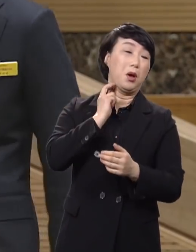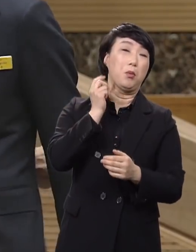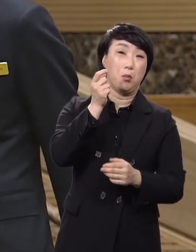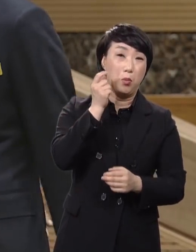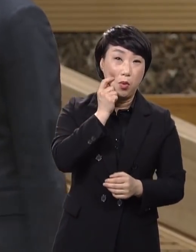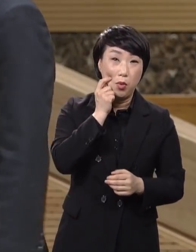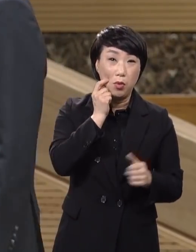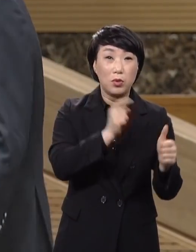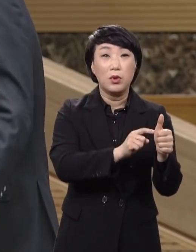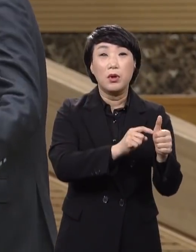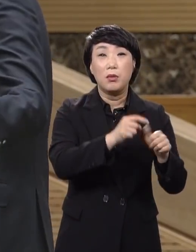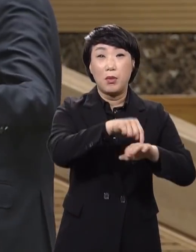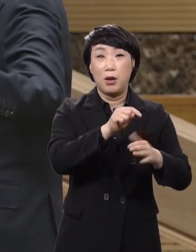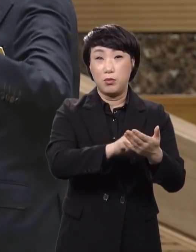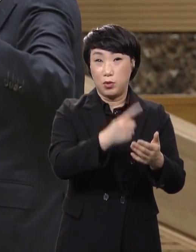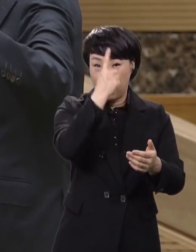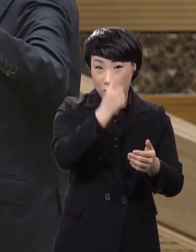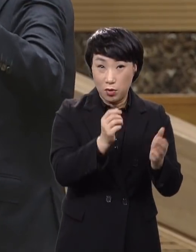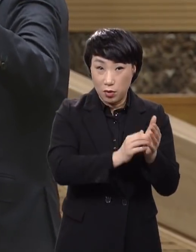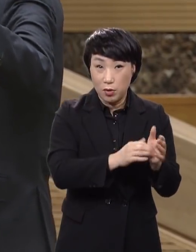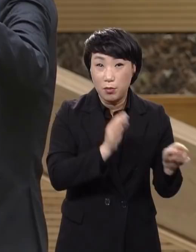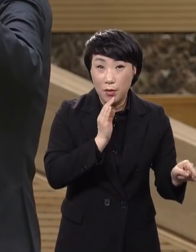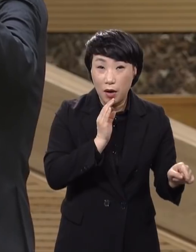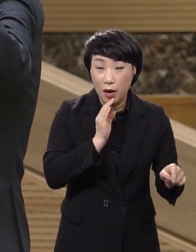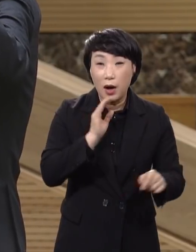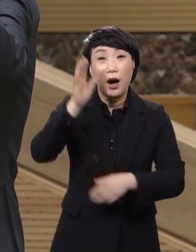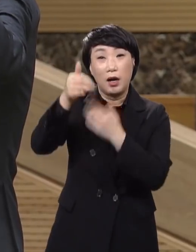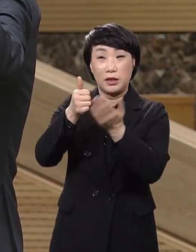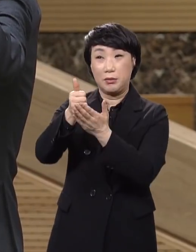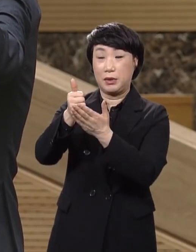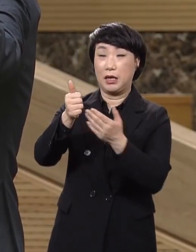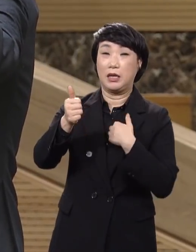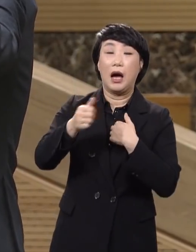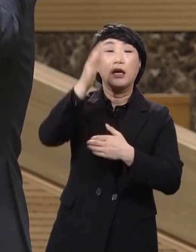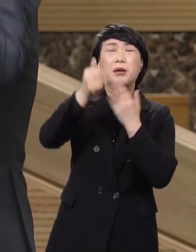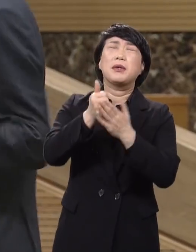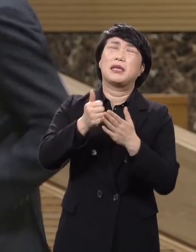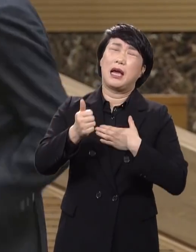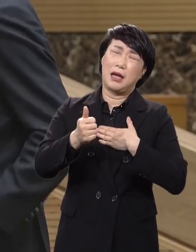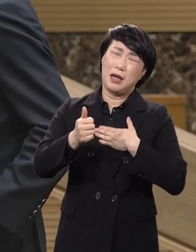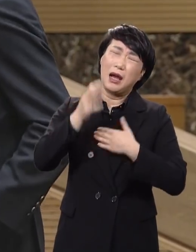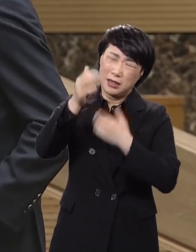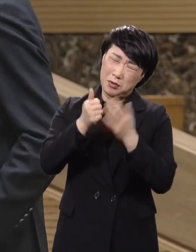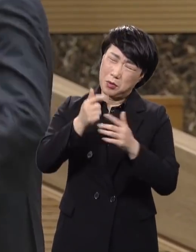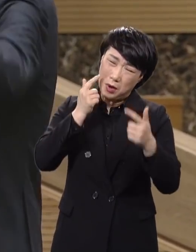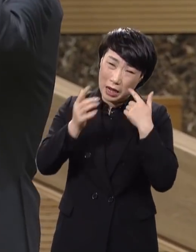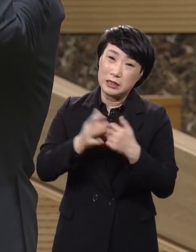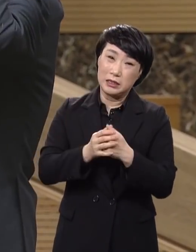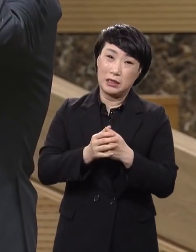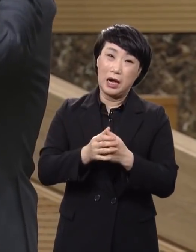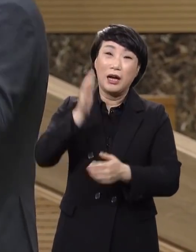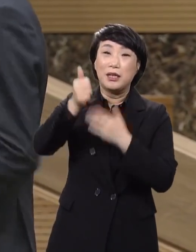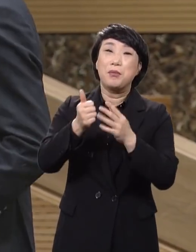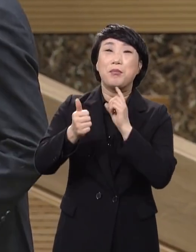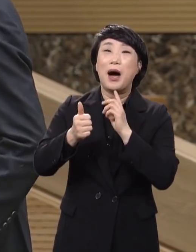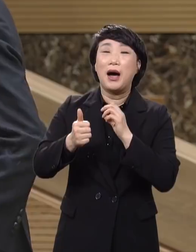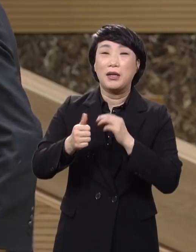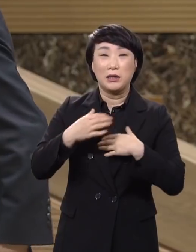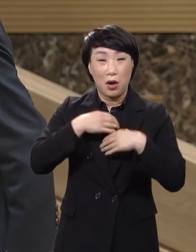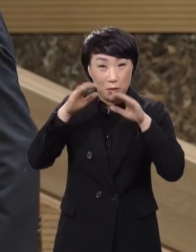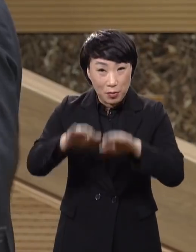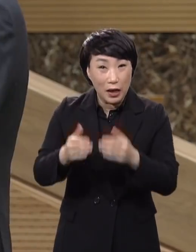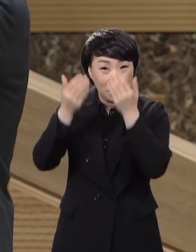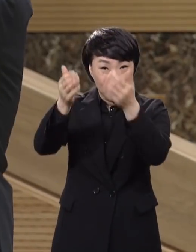없다. 그는 하나님 앞에 하나님이 나의 신임을 분명히 했고 하나님만 경배해야